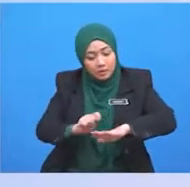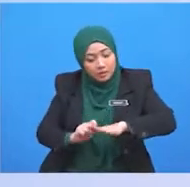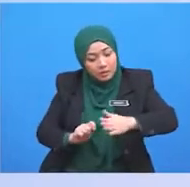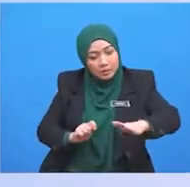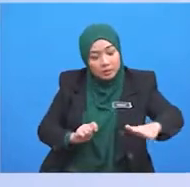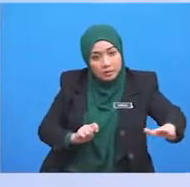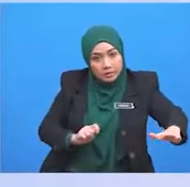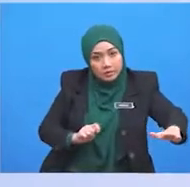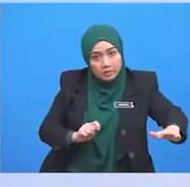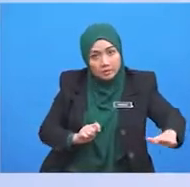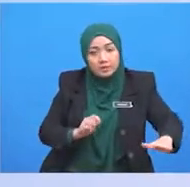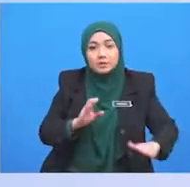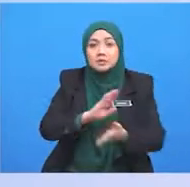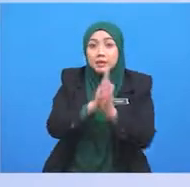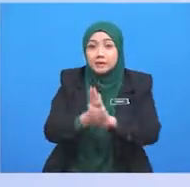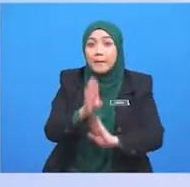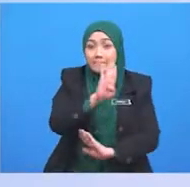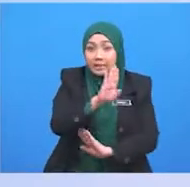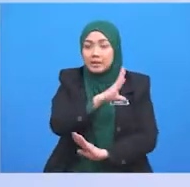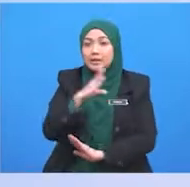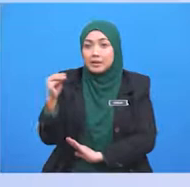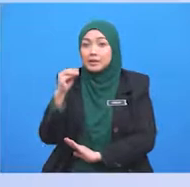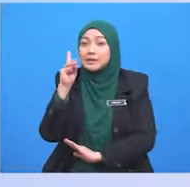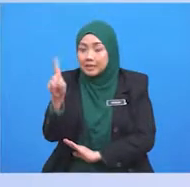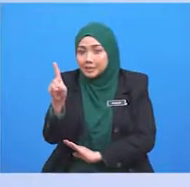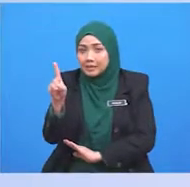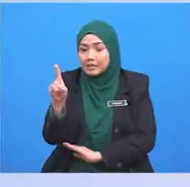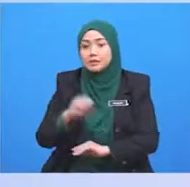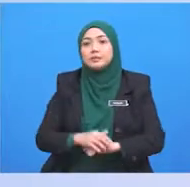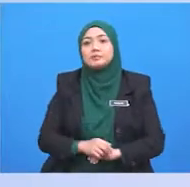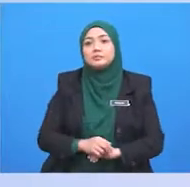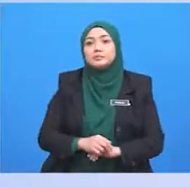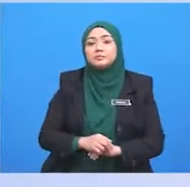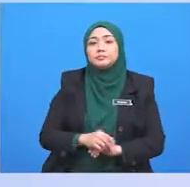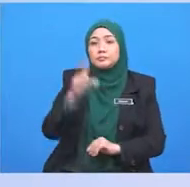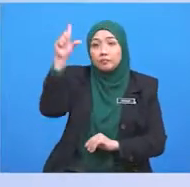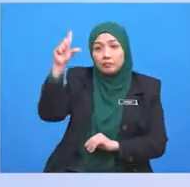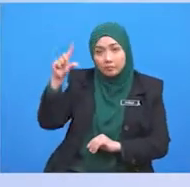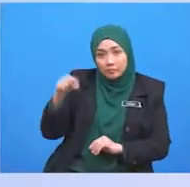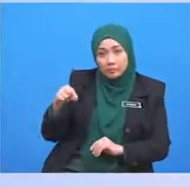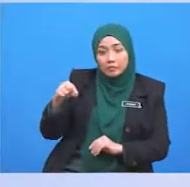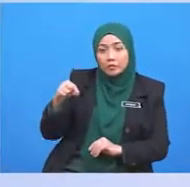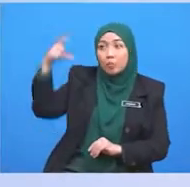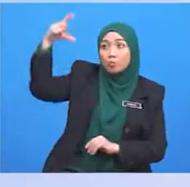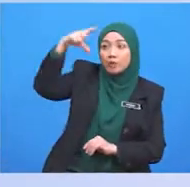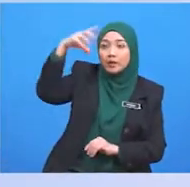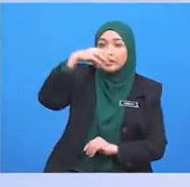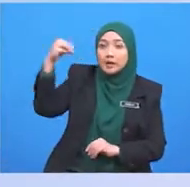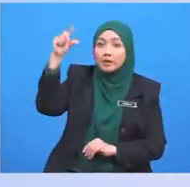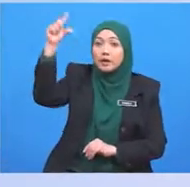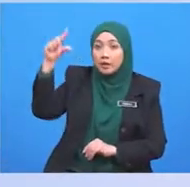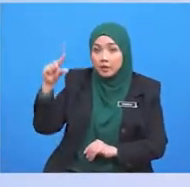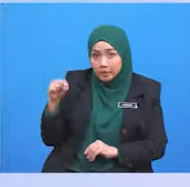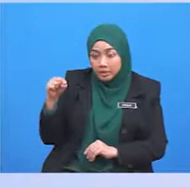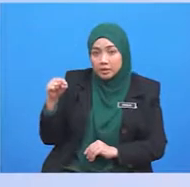D. Taikan graviti menjadi lebih kuat apabila graviti bulan dan graviti matahari bertindak bersama